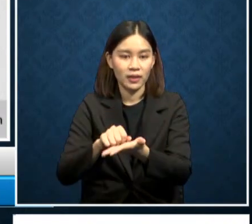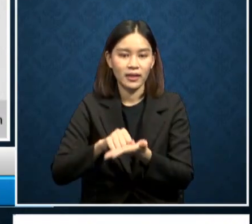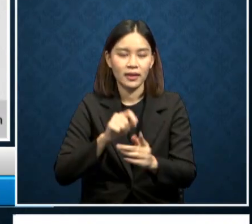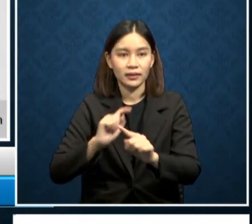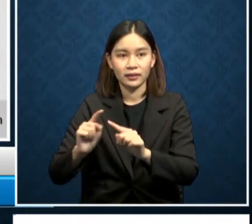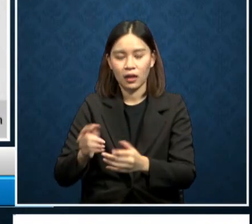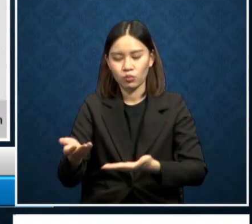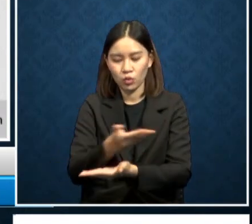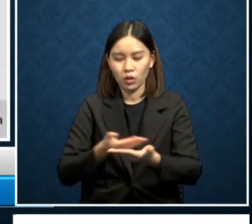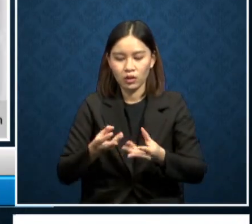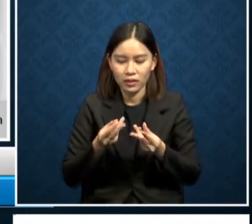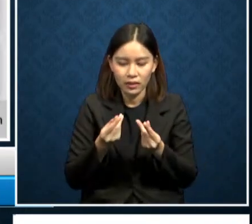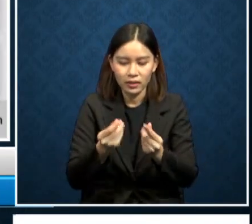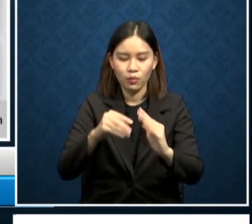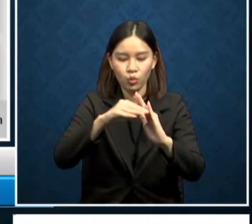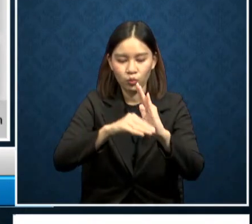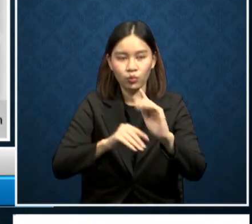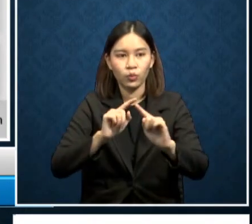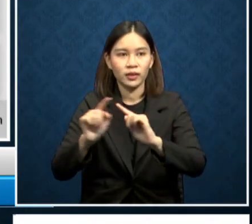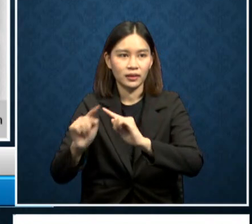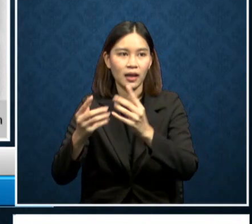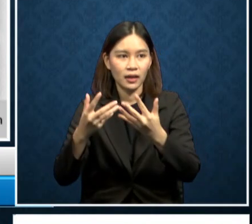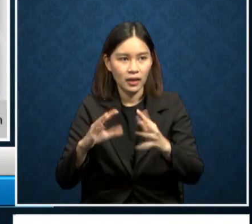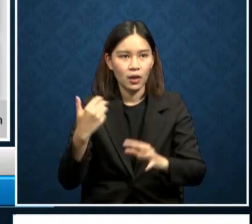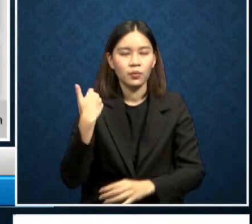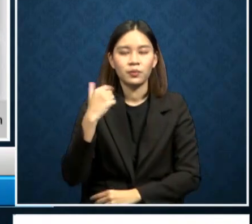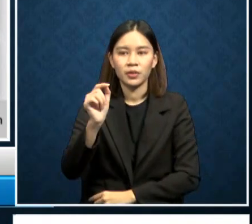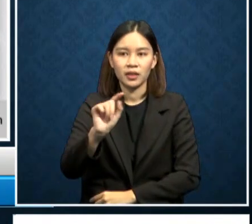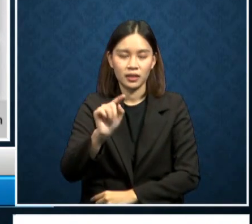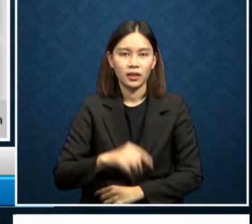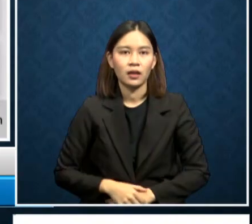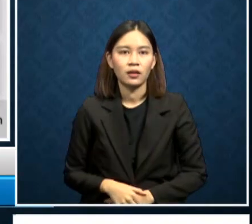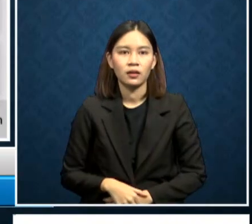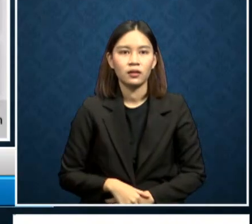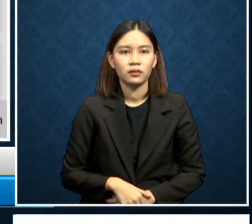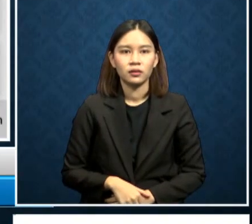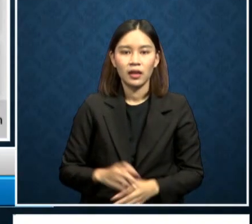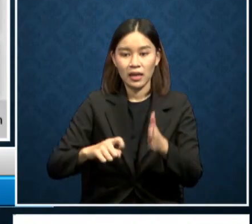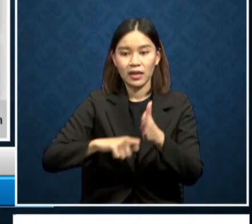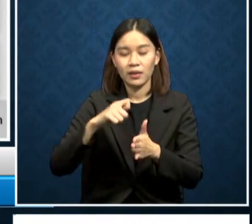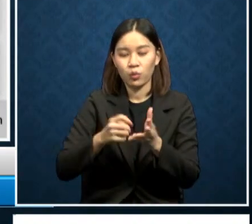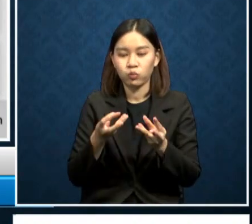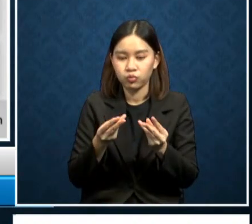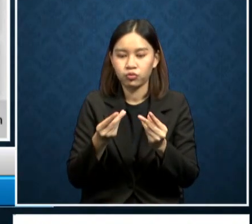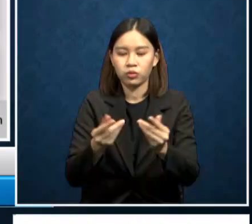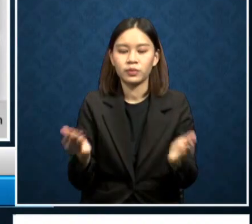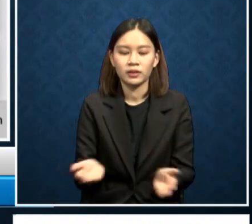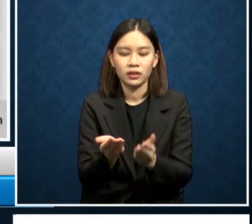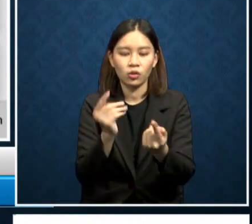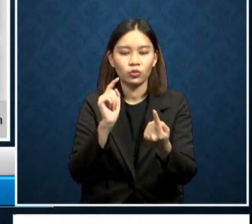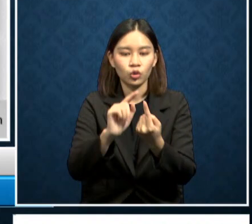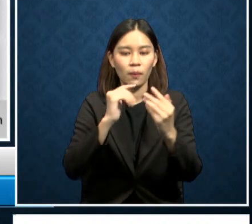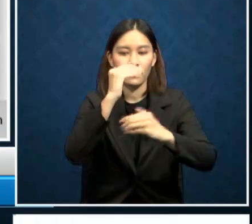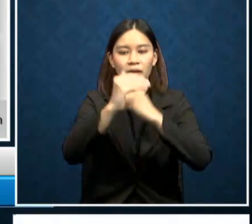เมื่อพิจารณารายละเอียดของแต่ละปัจจัยแล้วยังพบอีกว่าองค์ประกอบย่อยที่จะสนับสนุนในเรื่องของ